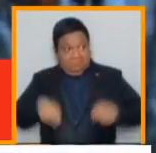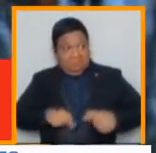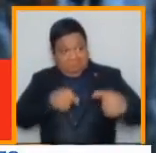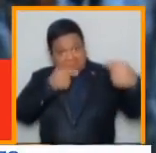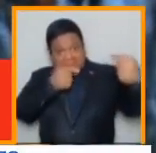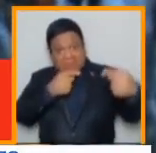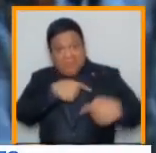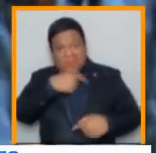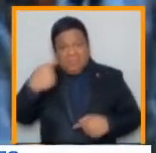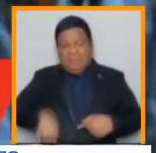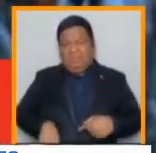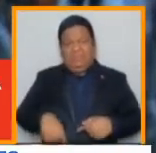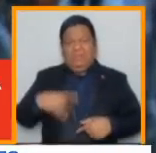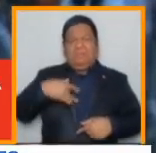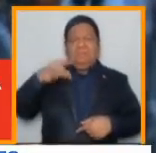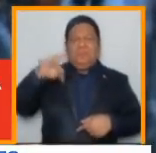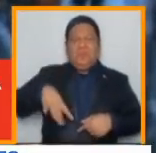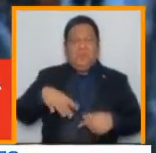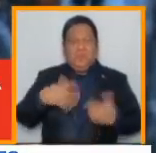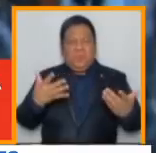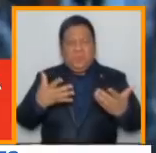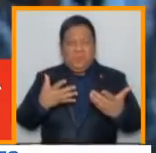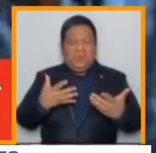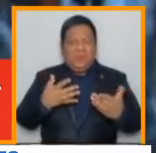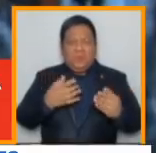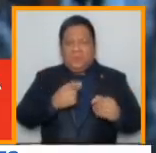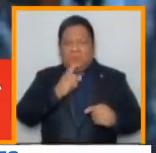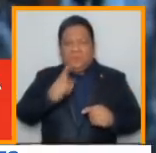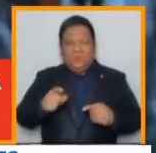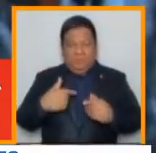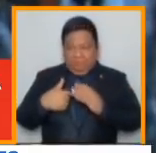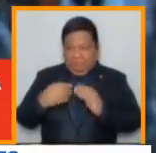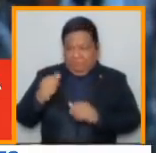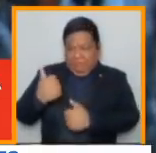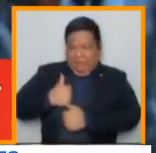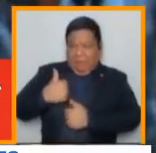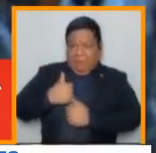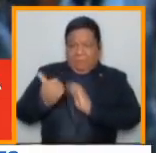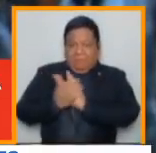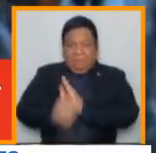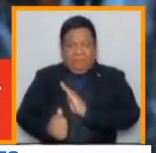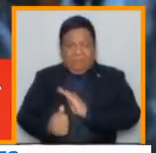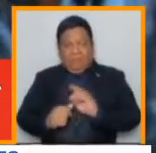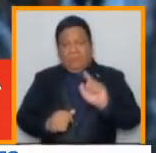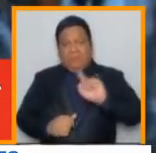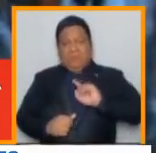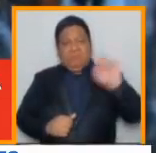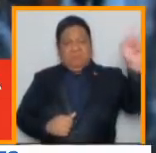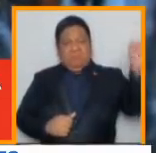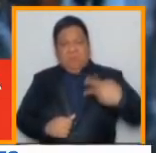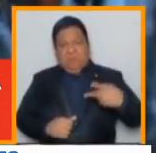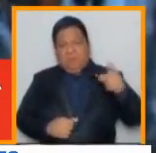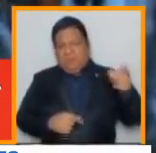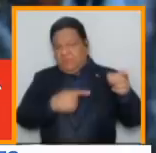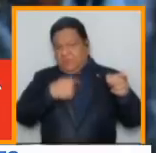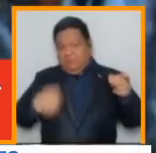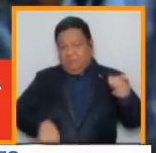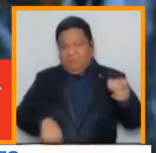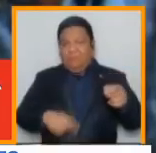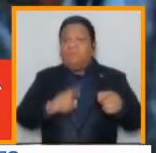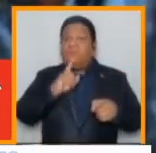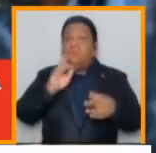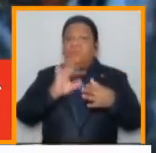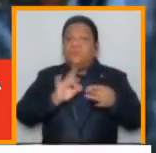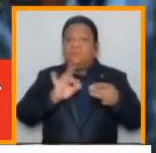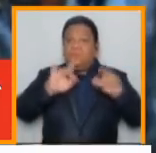capability, napakalayo. So, ang pag-usapan namin ni Senate President dito, umasa dahil doon sa tinatawag na